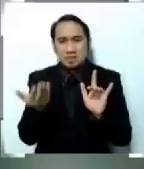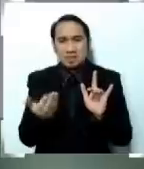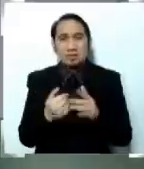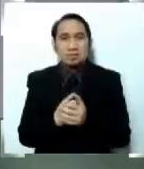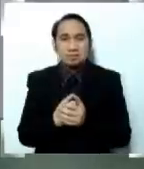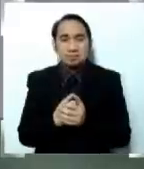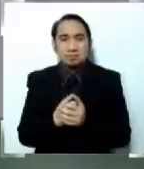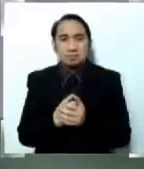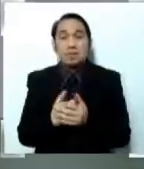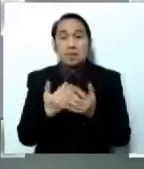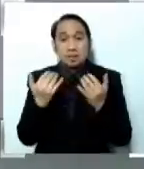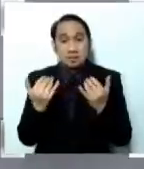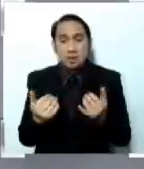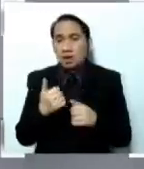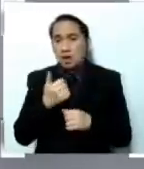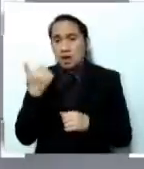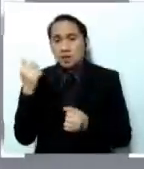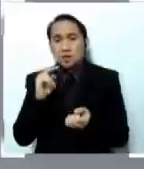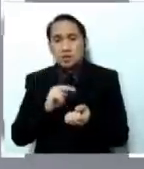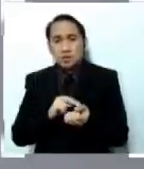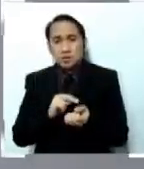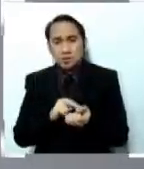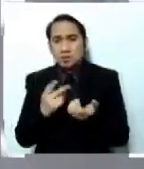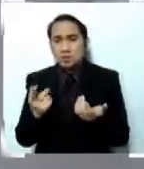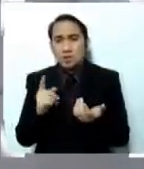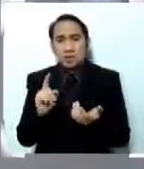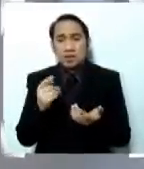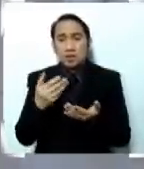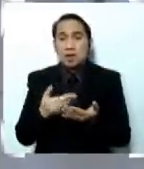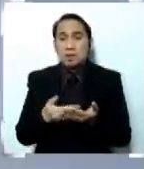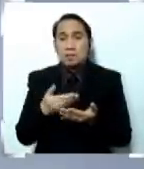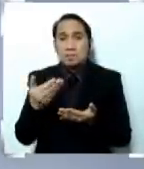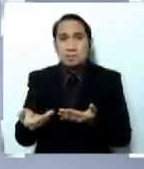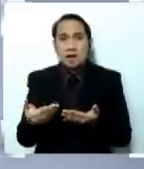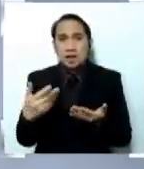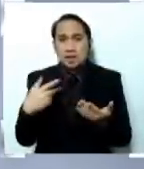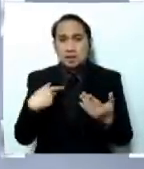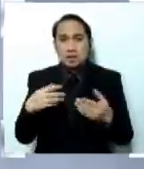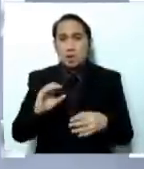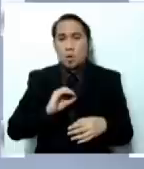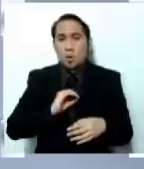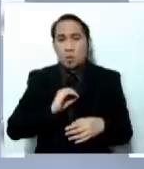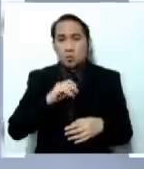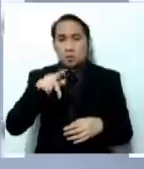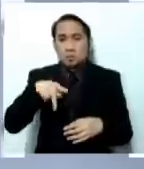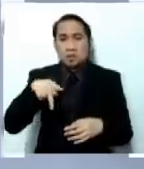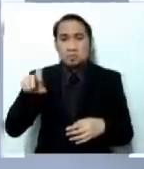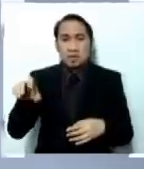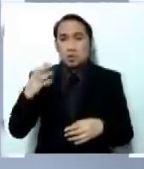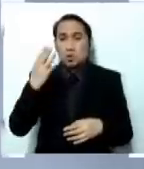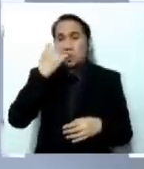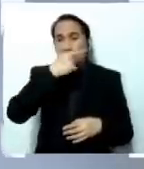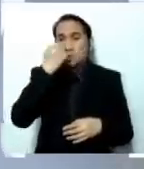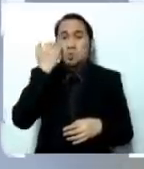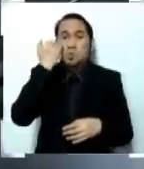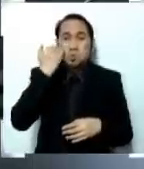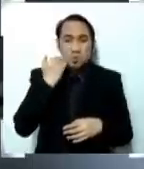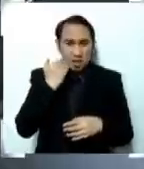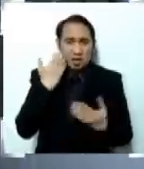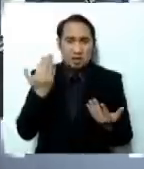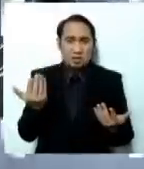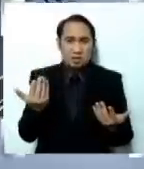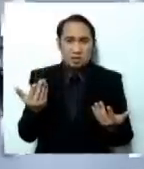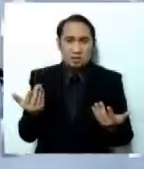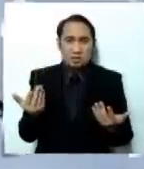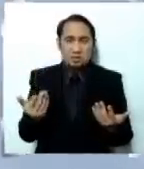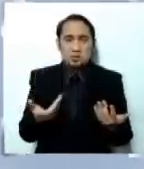nito, ilang nurse ang napipilitang bumili ng sariling PPE dahil kulang ang supply. Ang iba, kanya-kanyang